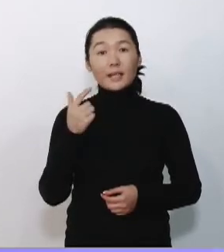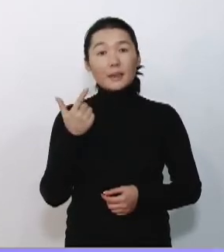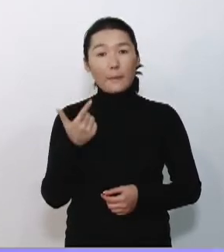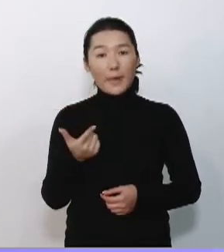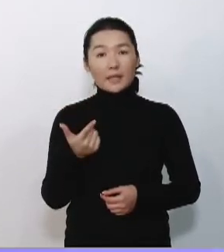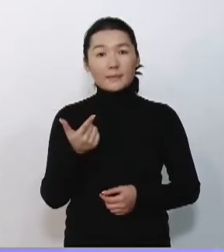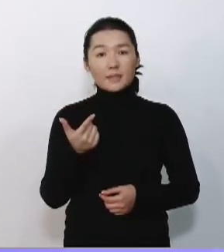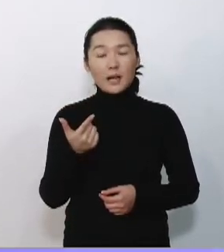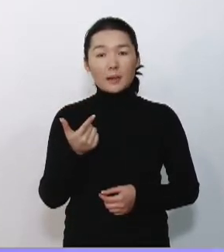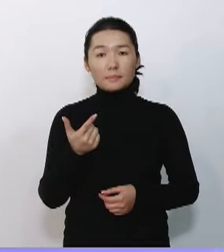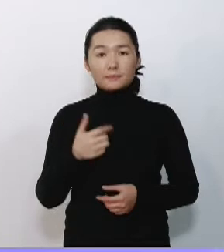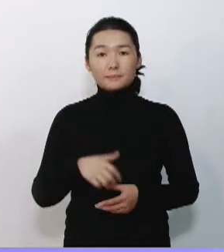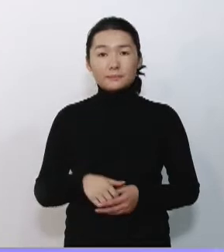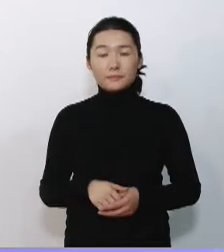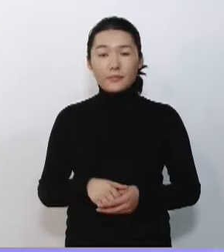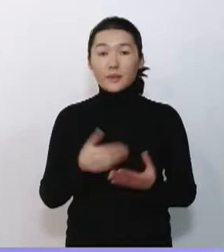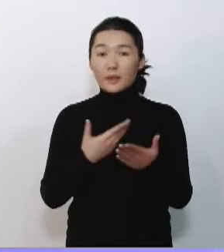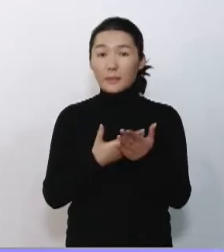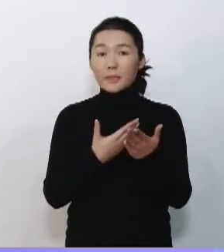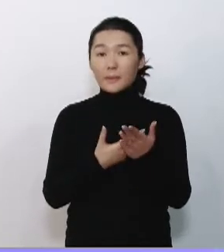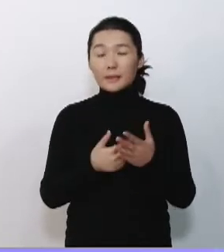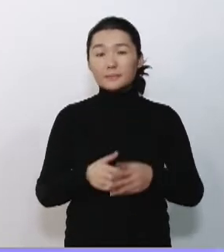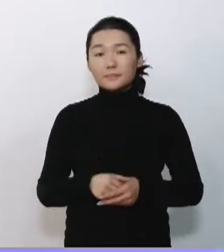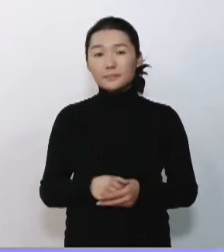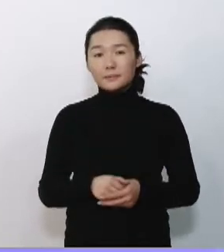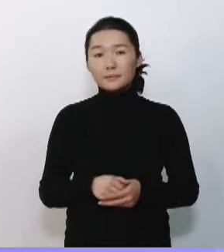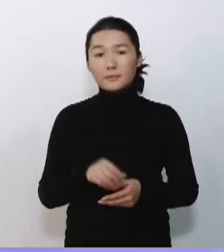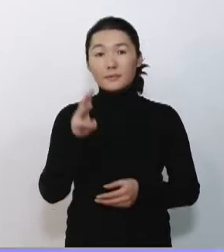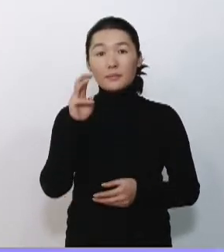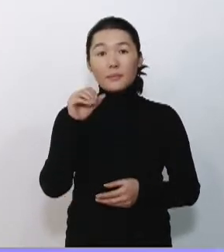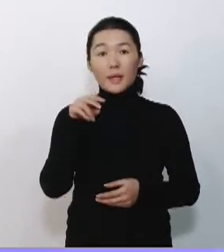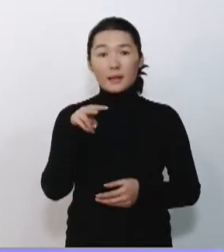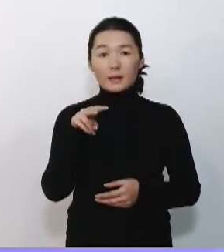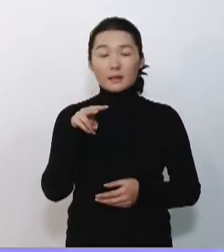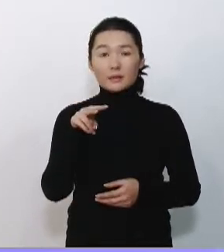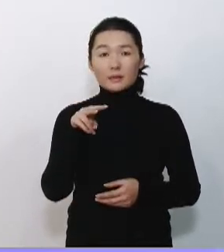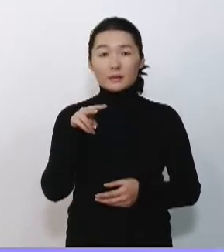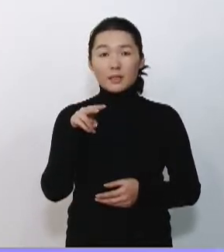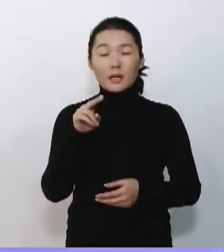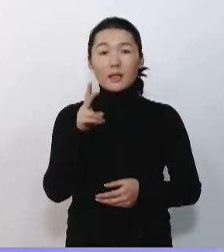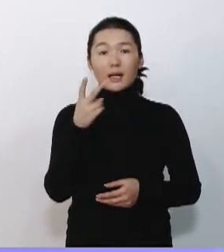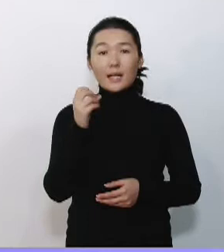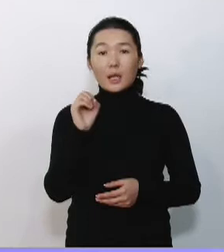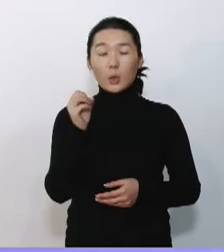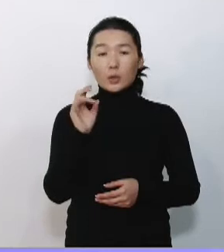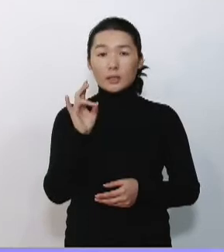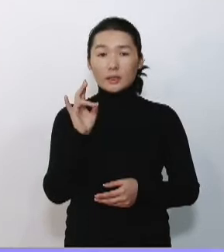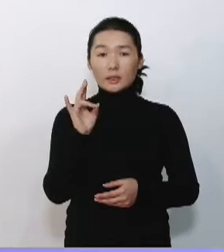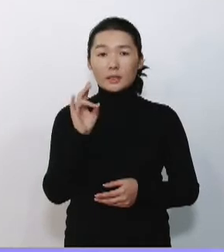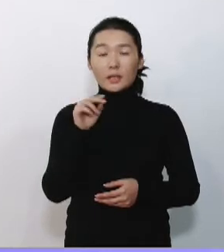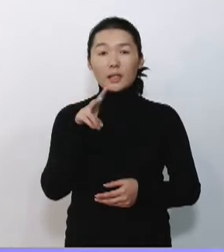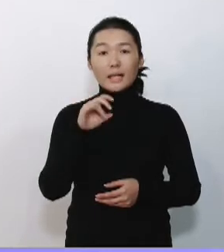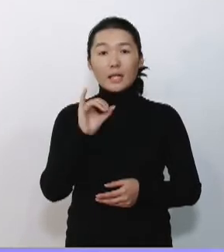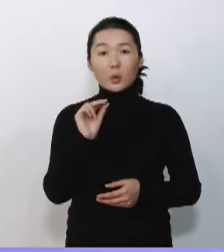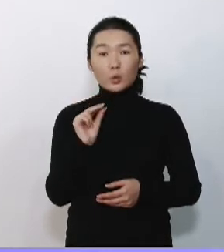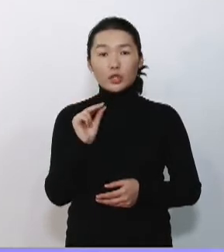мягким знаком. Например, «мел», «клён»,